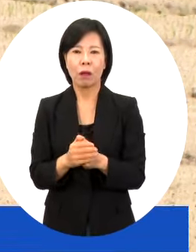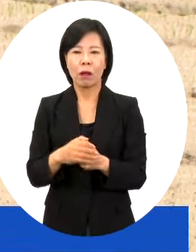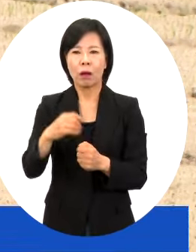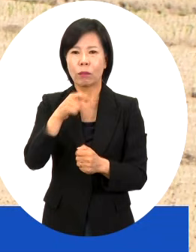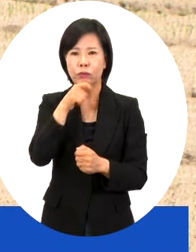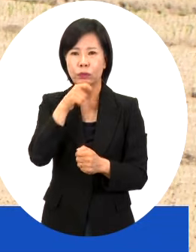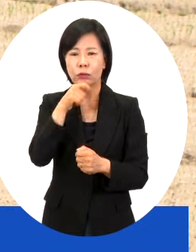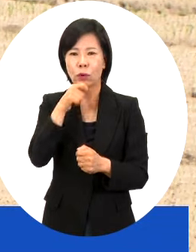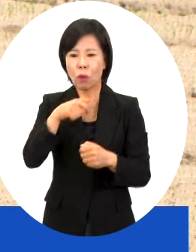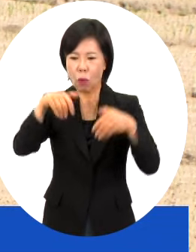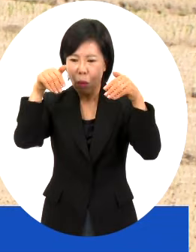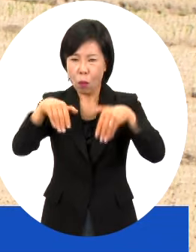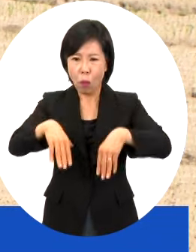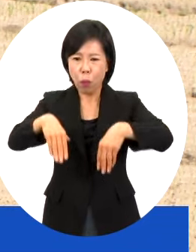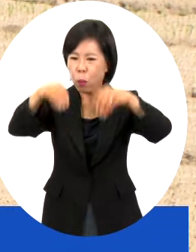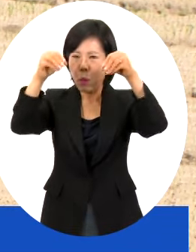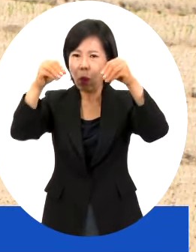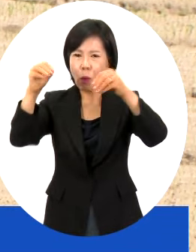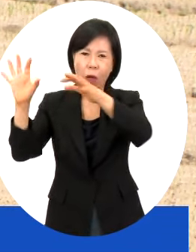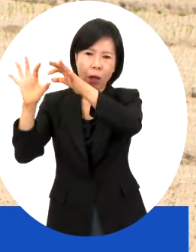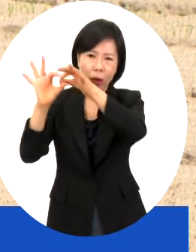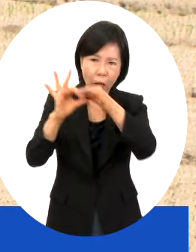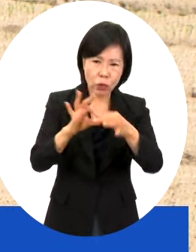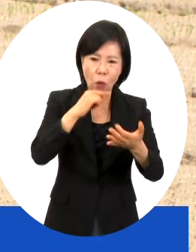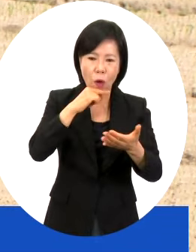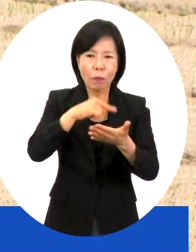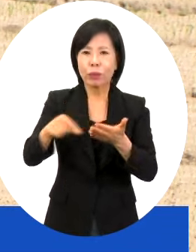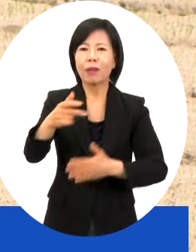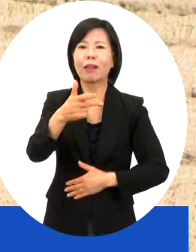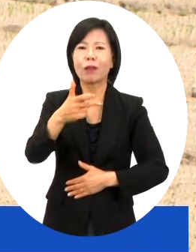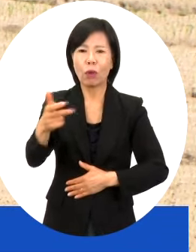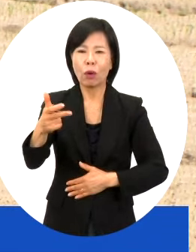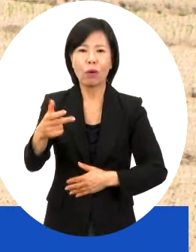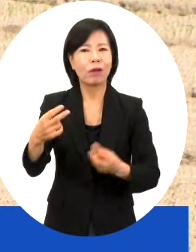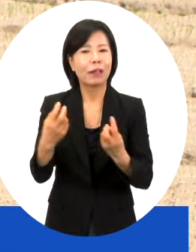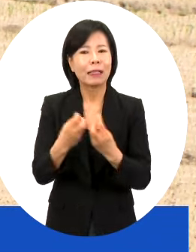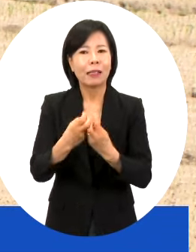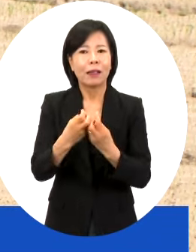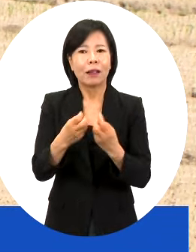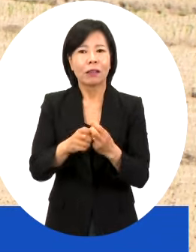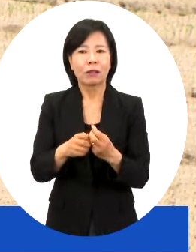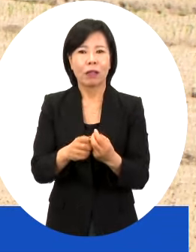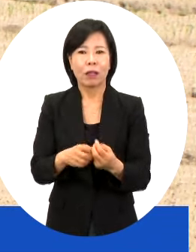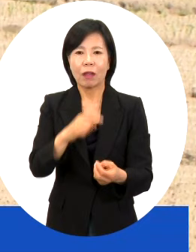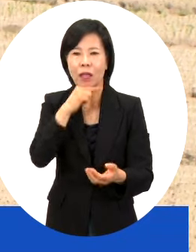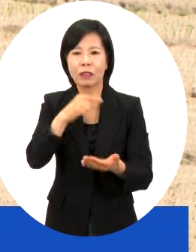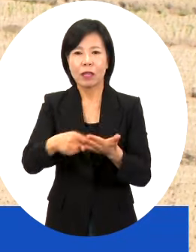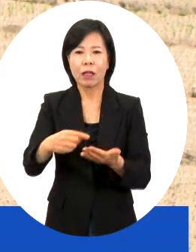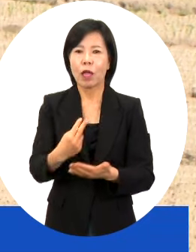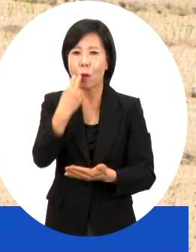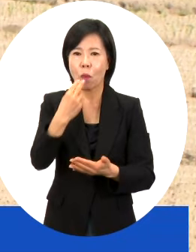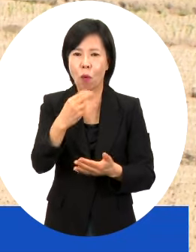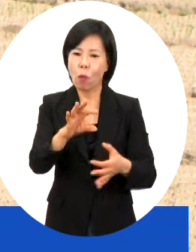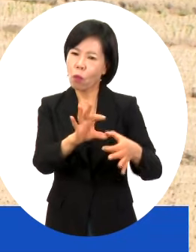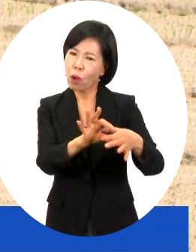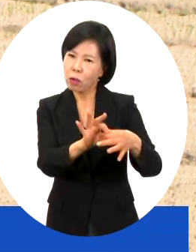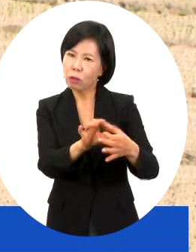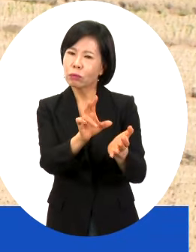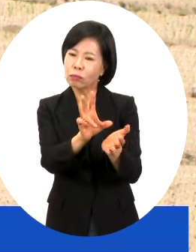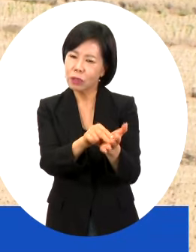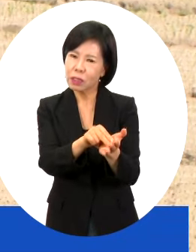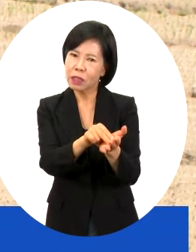상황이 지속됐을 때는 농민들의 피해가 불을 보듯 뻔한데 재해보험 적용과